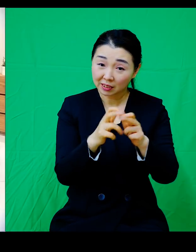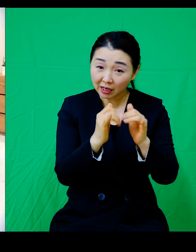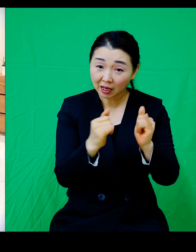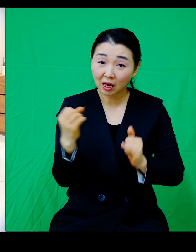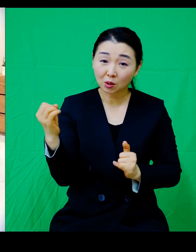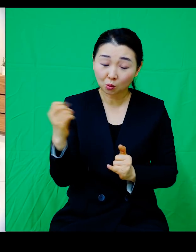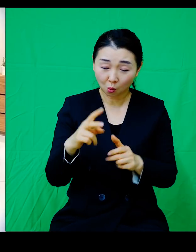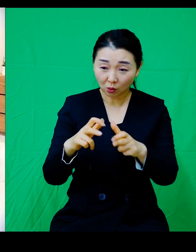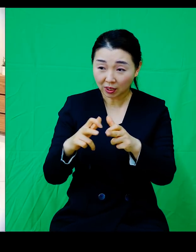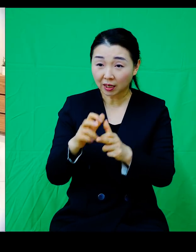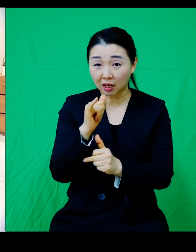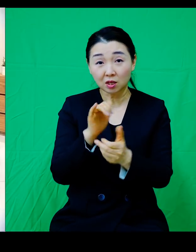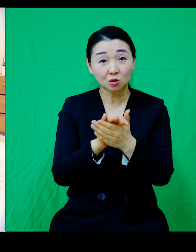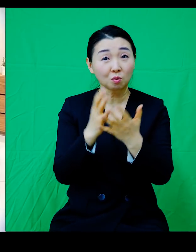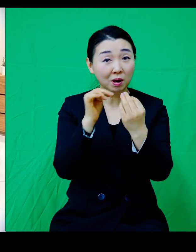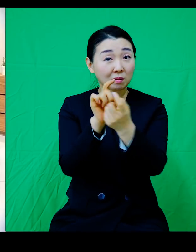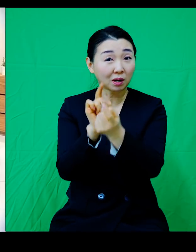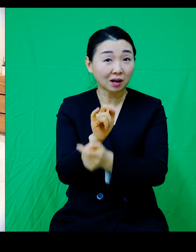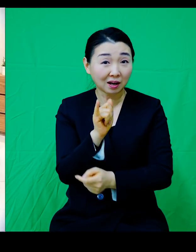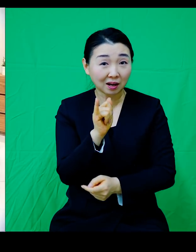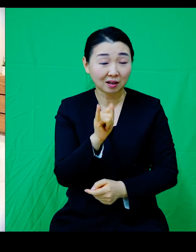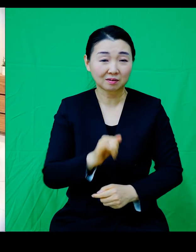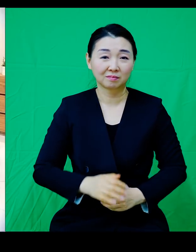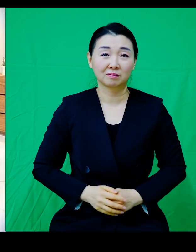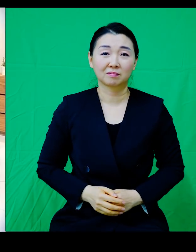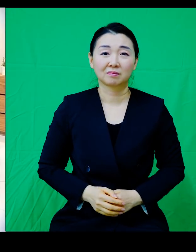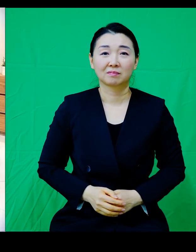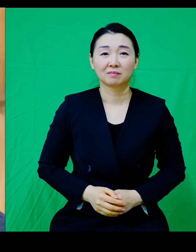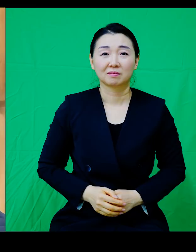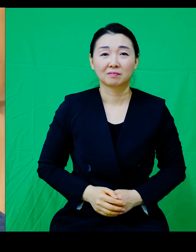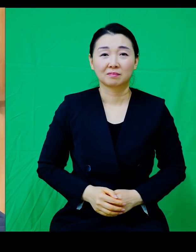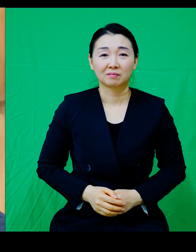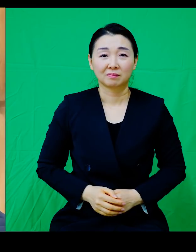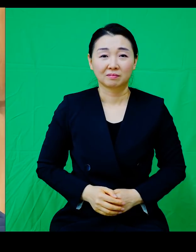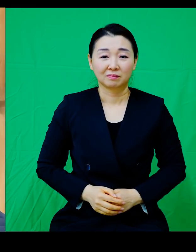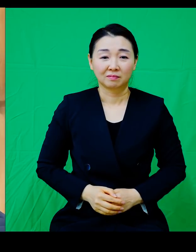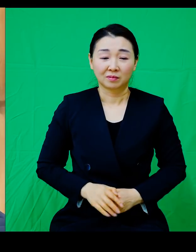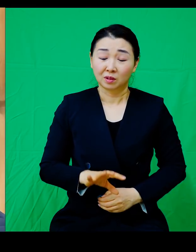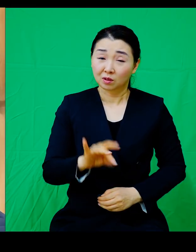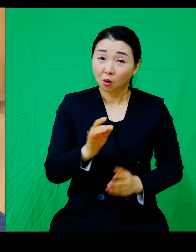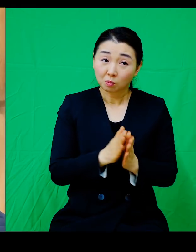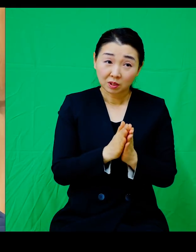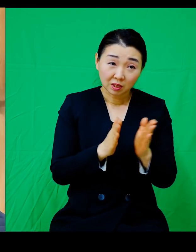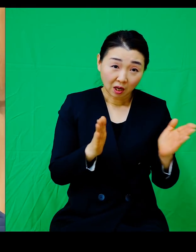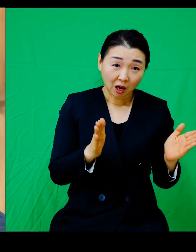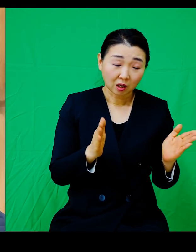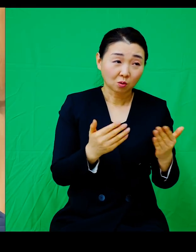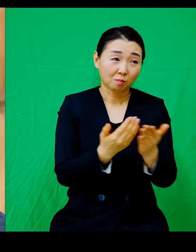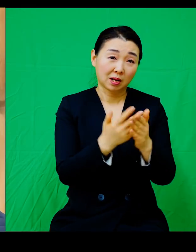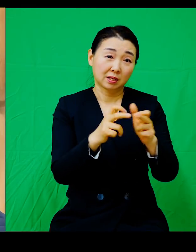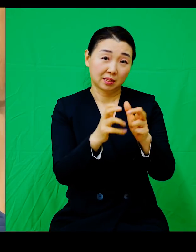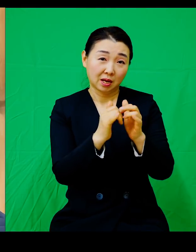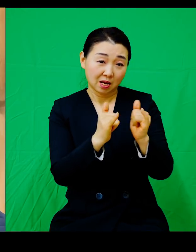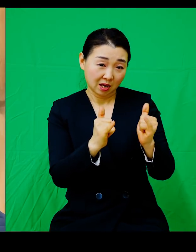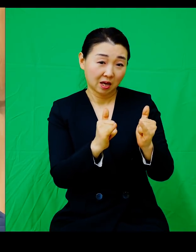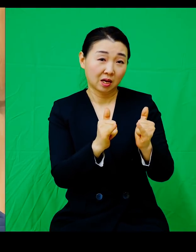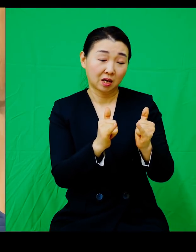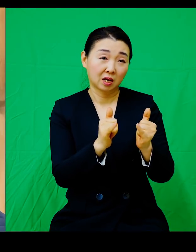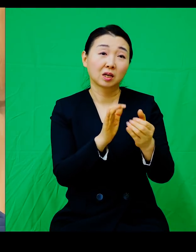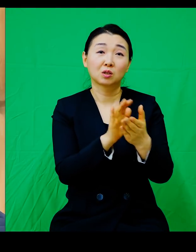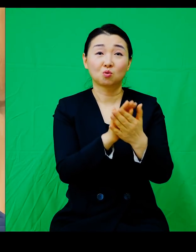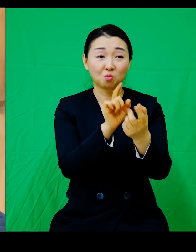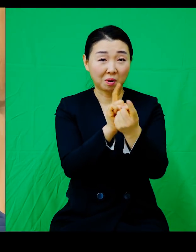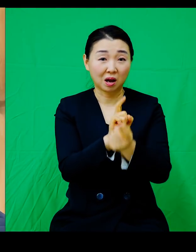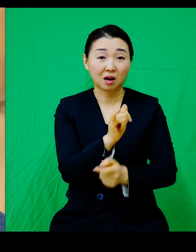그런 발달 장애라든가 여러 장애 있는 친구들도 많이 만나셨겠네요. 네, 되게 계속 처음 시작할 때부터 이제 계속 발달장애